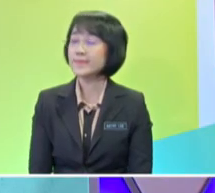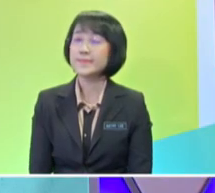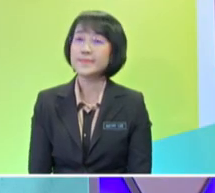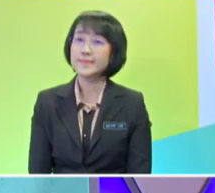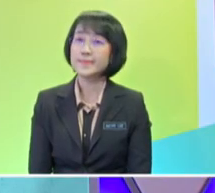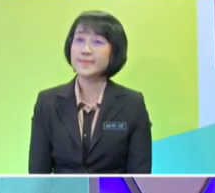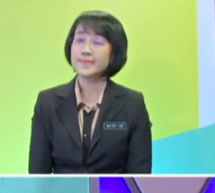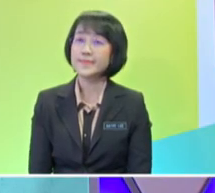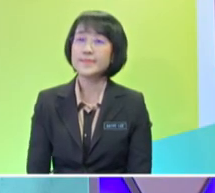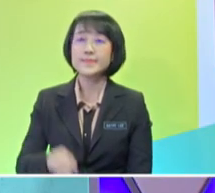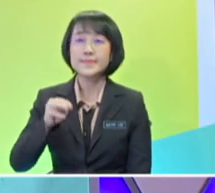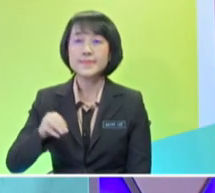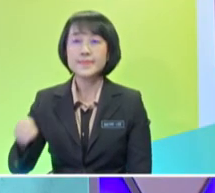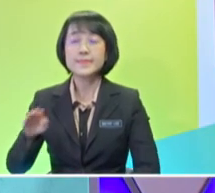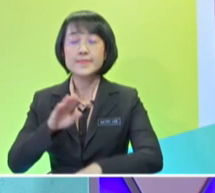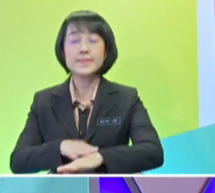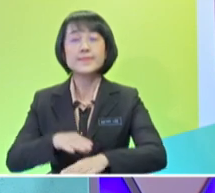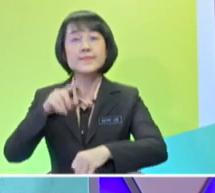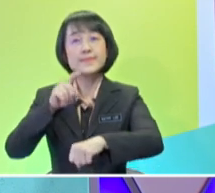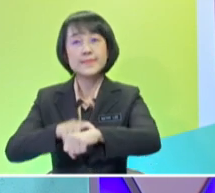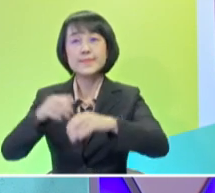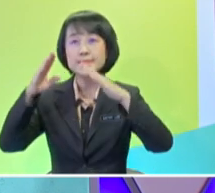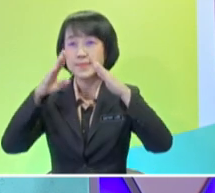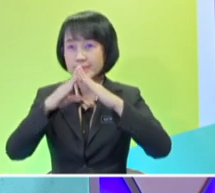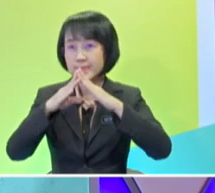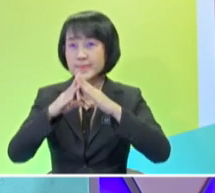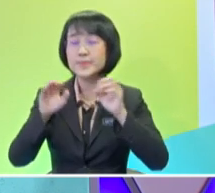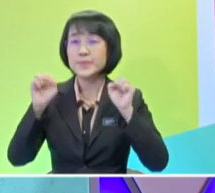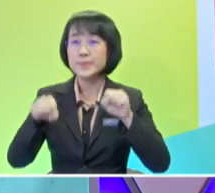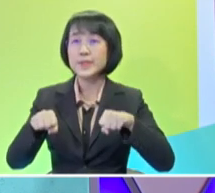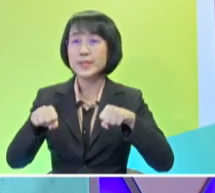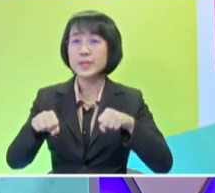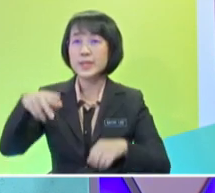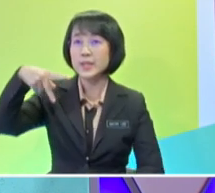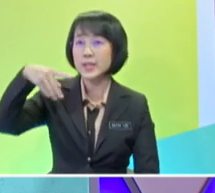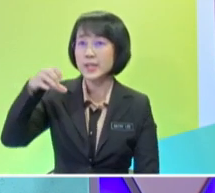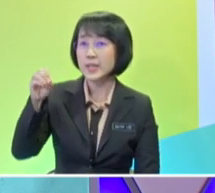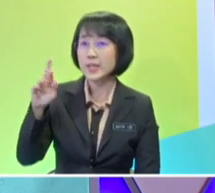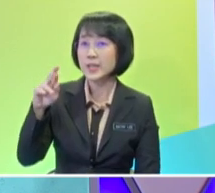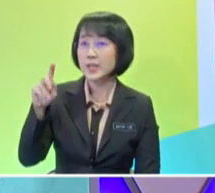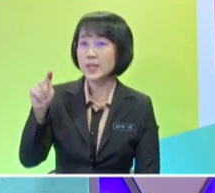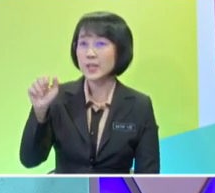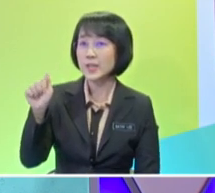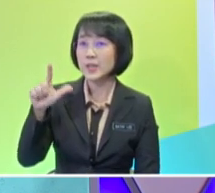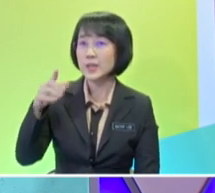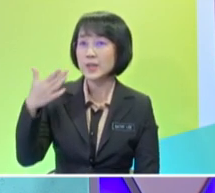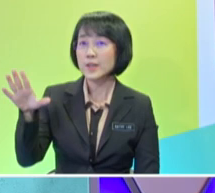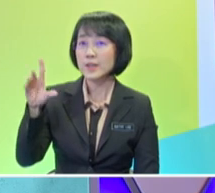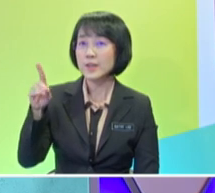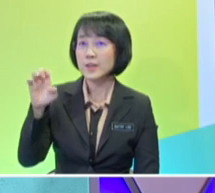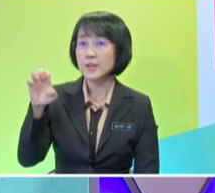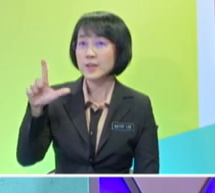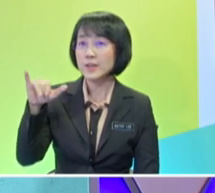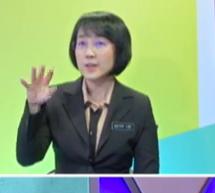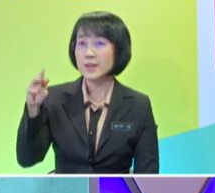anak-anak yang berada di rumah yang sedang menonton saya boleh terus ke foto dan dan bolehlah melakukan